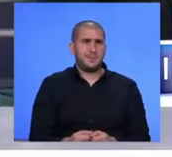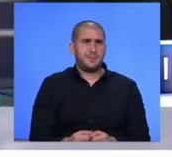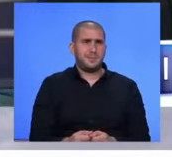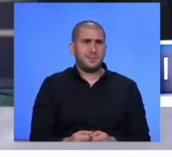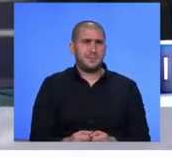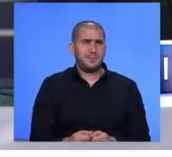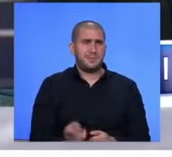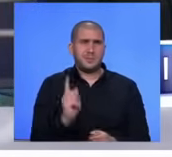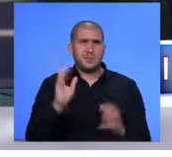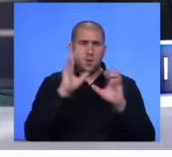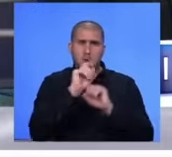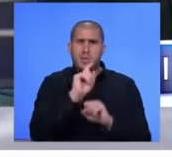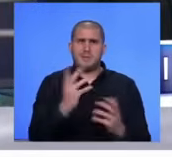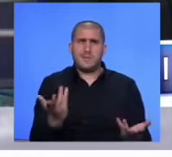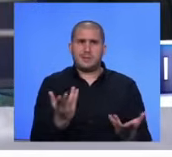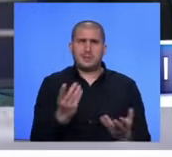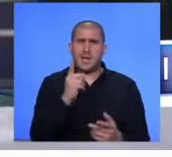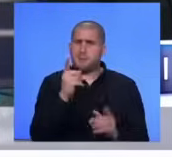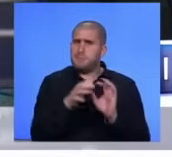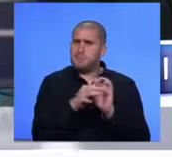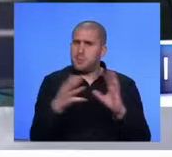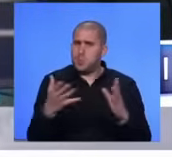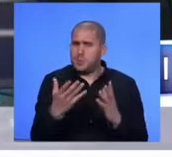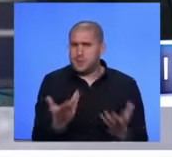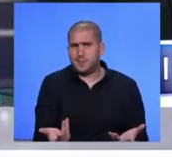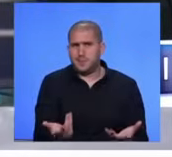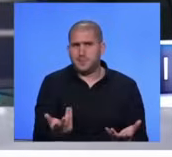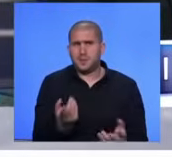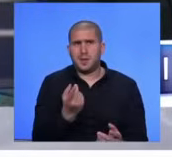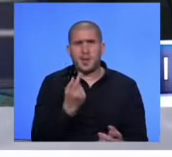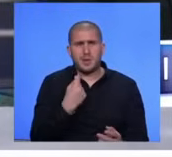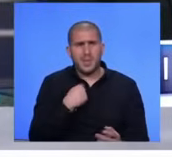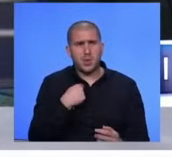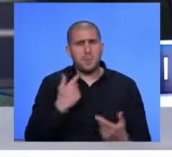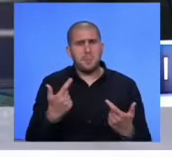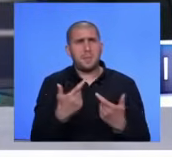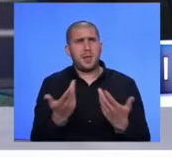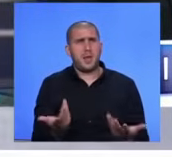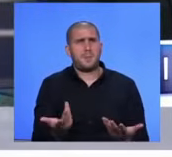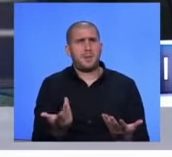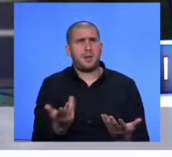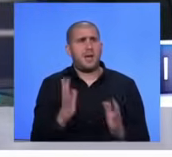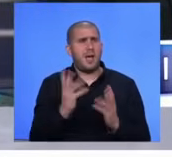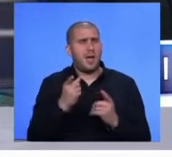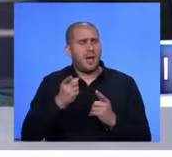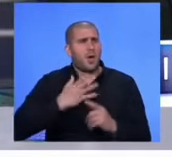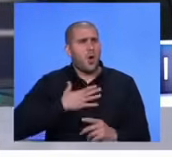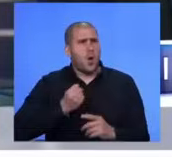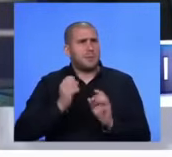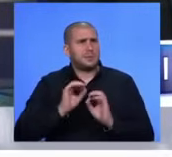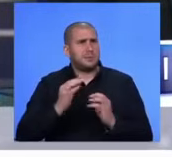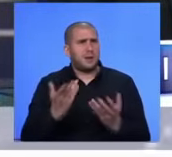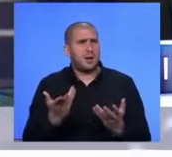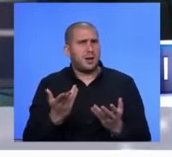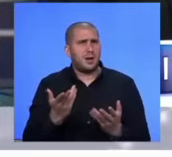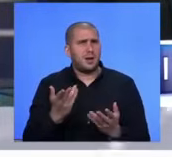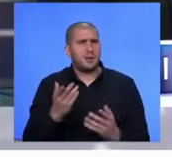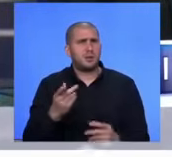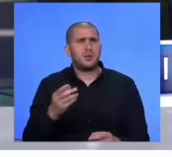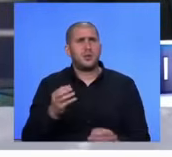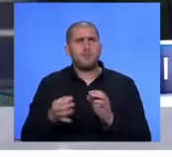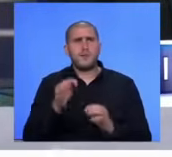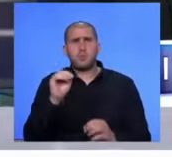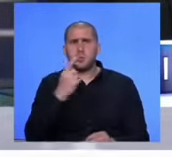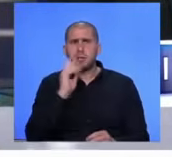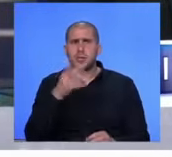וזה לא נתפס, כאילו, הם מנותקים, כאילו, זה אנחנו במלחמה. איך אתה מעז בכלל? אבל אומר השופט מודריק שיש